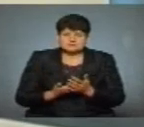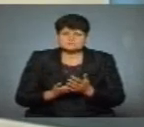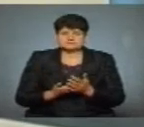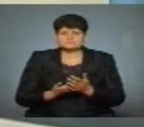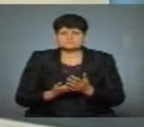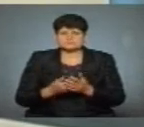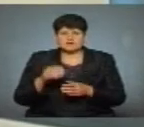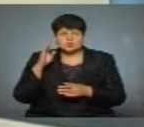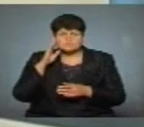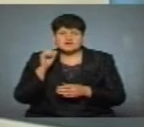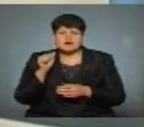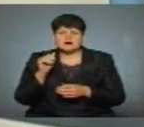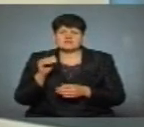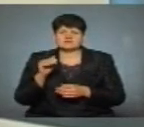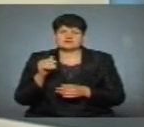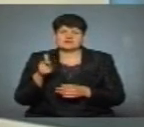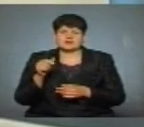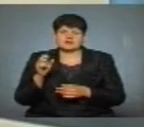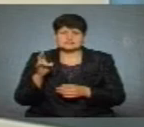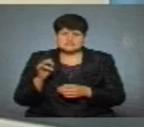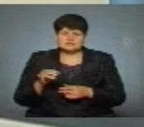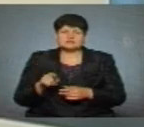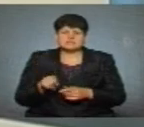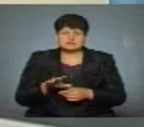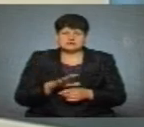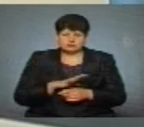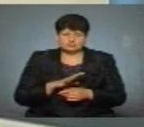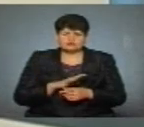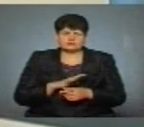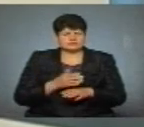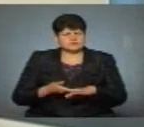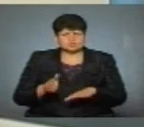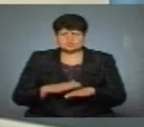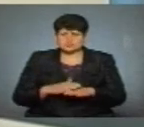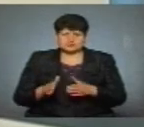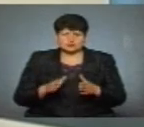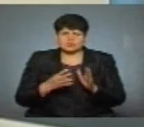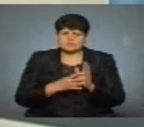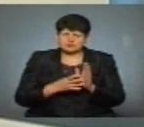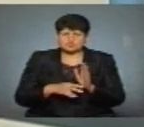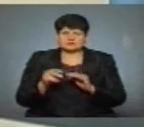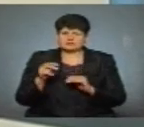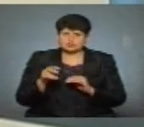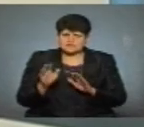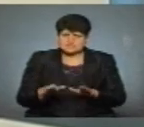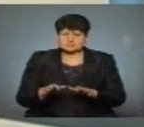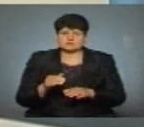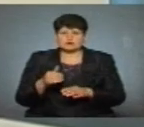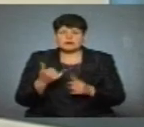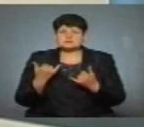самих хлопців-афганців. Знаєте, вони теж пройшли важкий шлях і 90-х, і 2000-ні, але